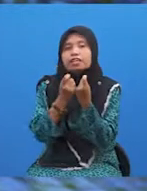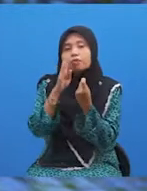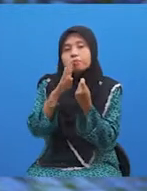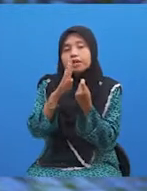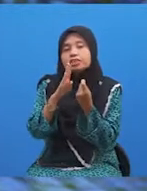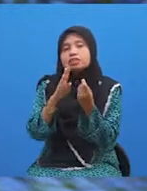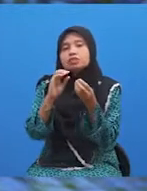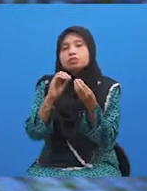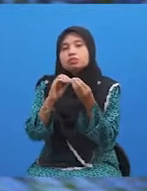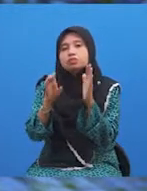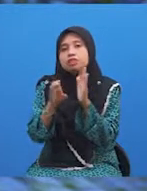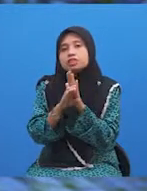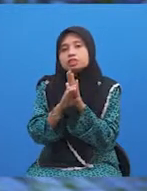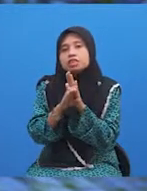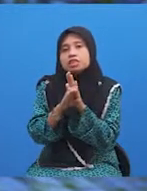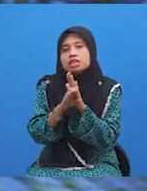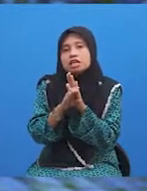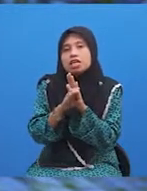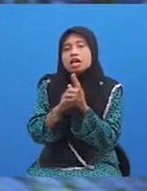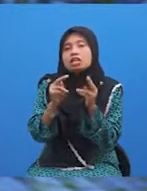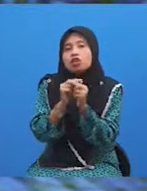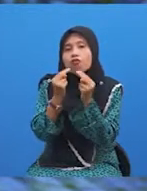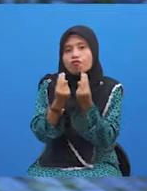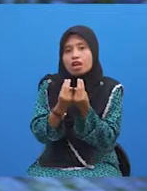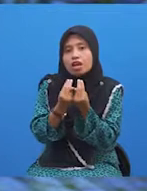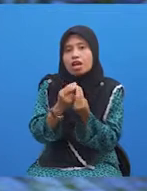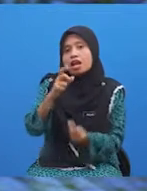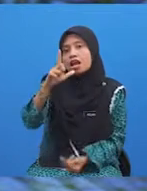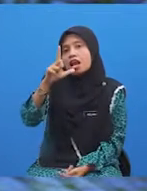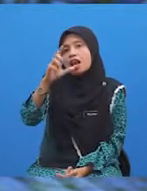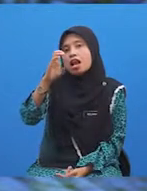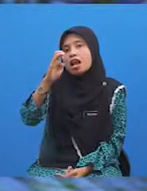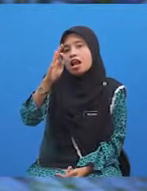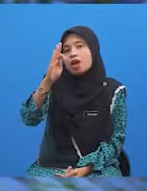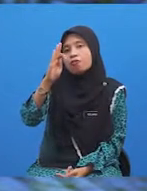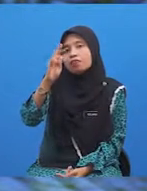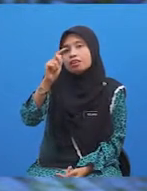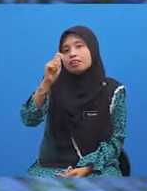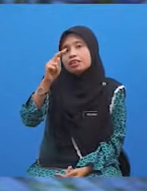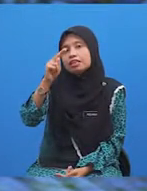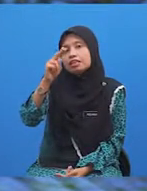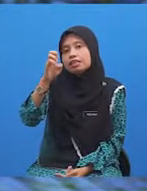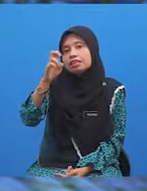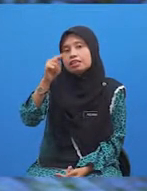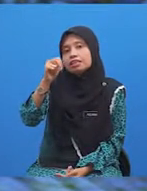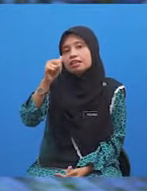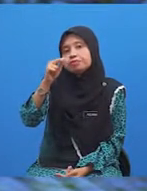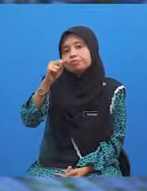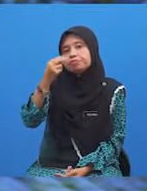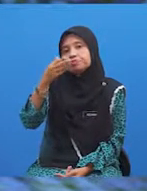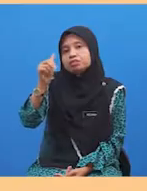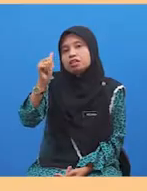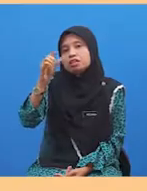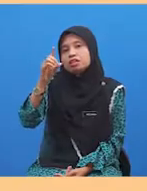4 iaitu novel Lieutenant Adnan Wirabangsa karya Abdul Latif